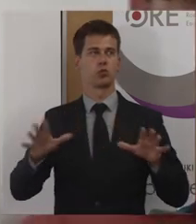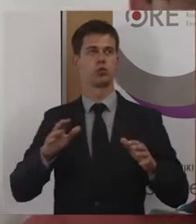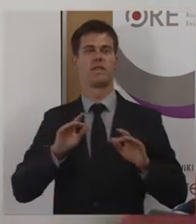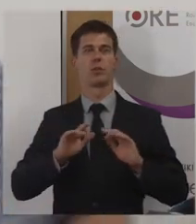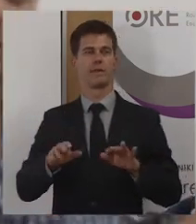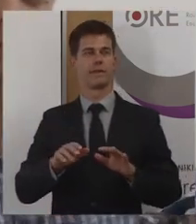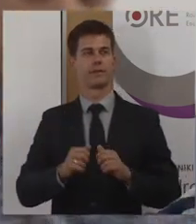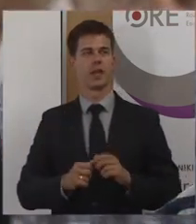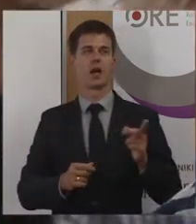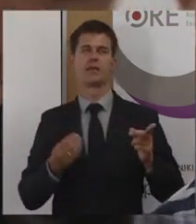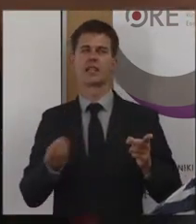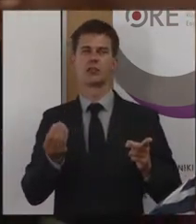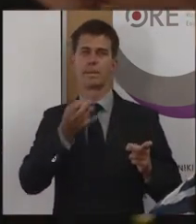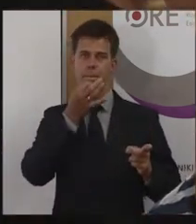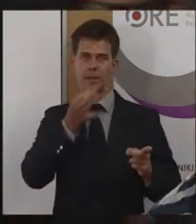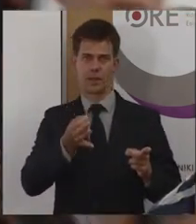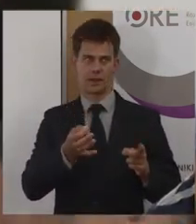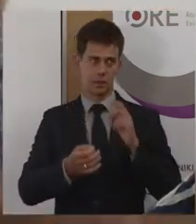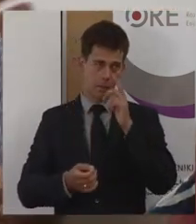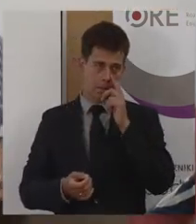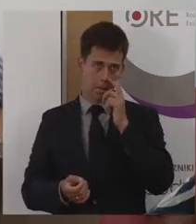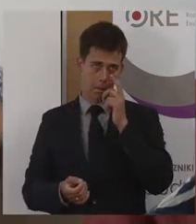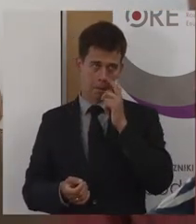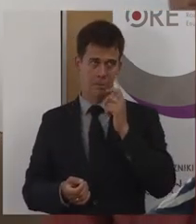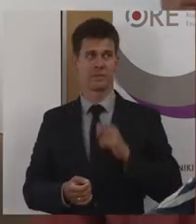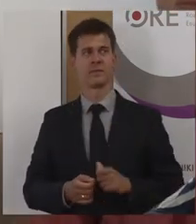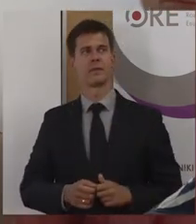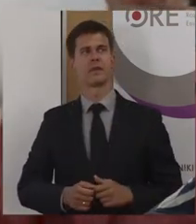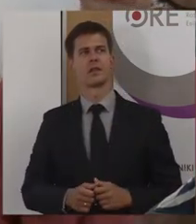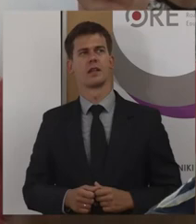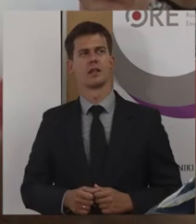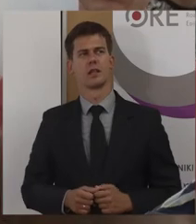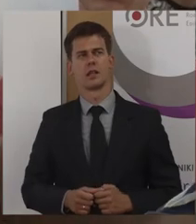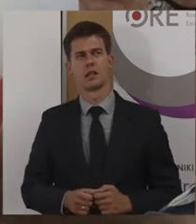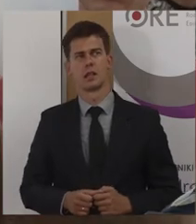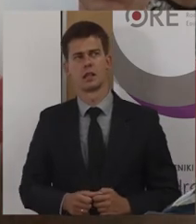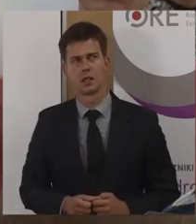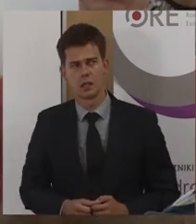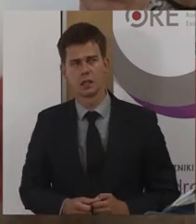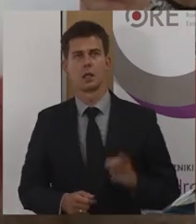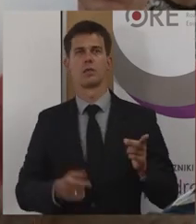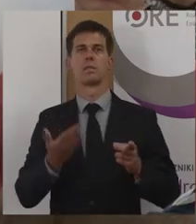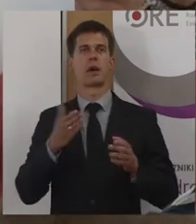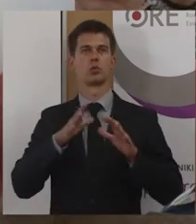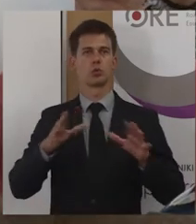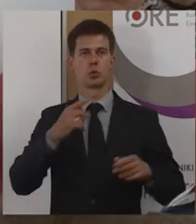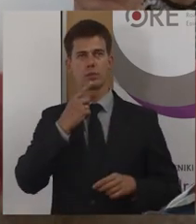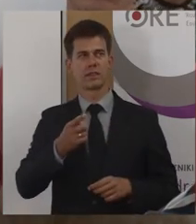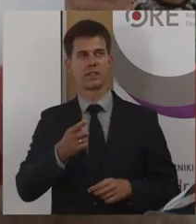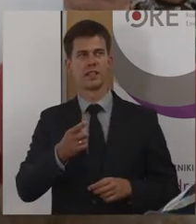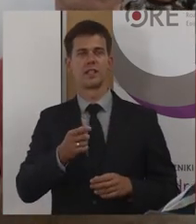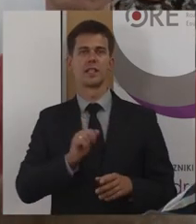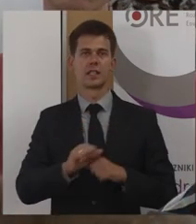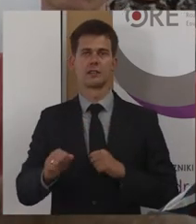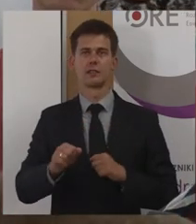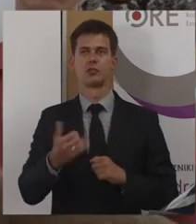Proszę Państwa, ja mam jeszcze takie pytanie, ponieważ mówimy bardzo dużo, jestem z ośrodka dla niewidomych w Łodzi, dużo mówimy o tych dzieciach niewidomych, ale też są dzieci